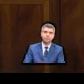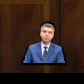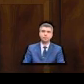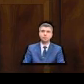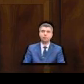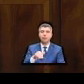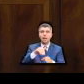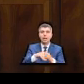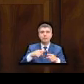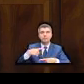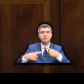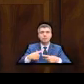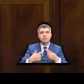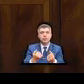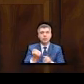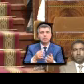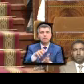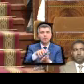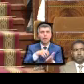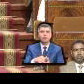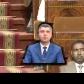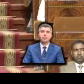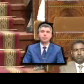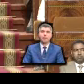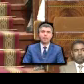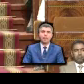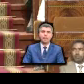الأصالة والمعاصرة، تفضلوا.